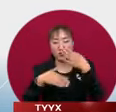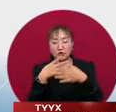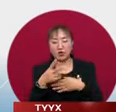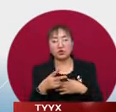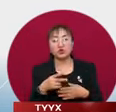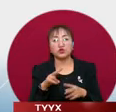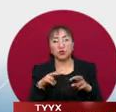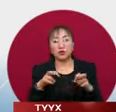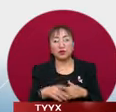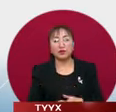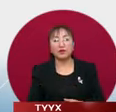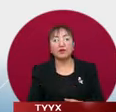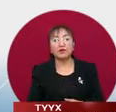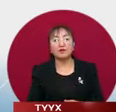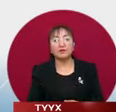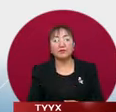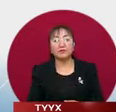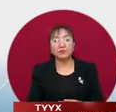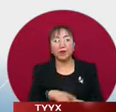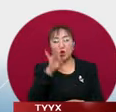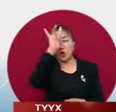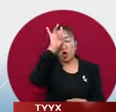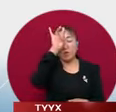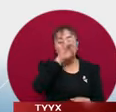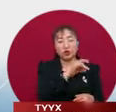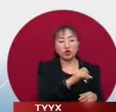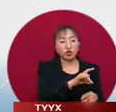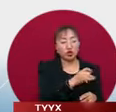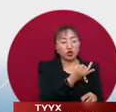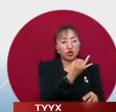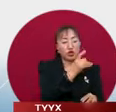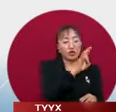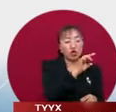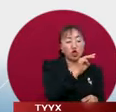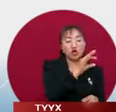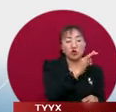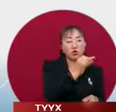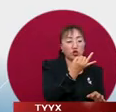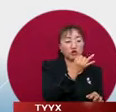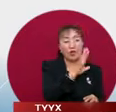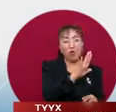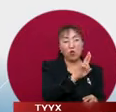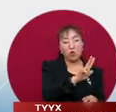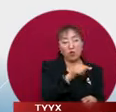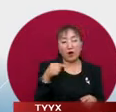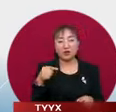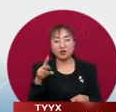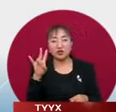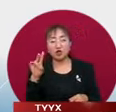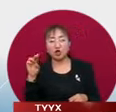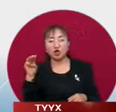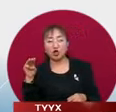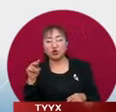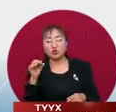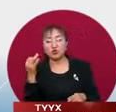харин ромын хувьд бол нийтийн тооллын өмнөх 753-аас нийтийн тооллын 476 оны хоорондох